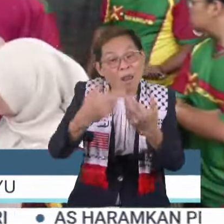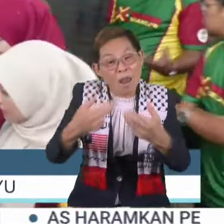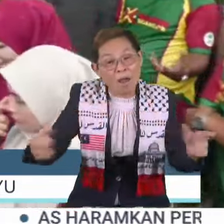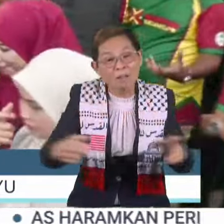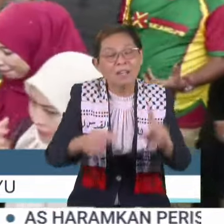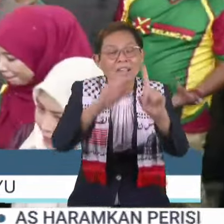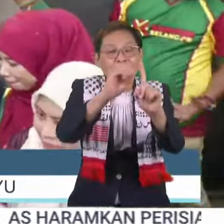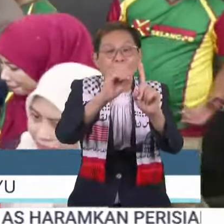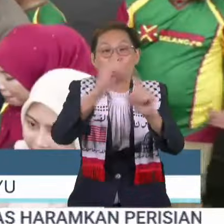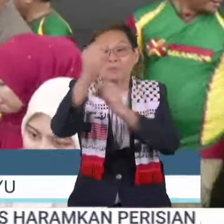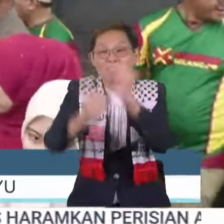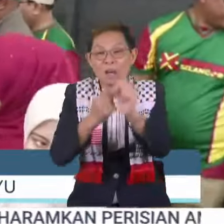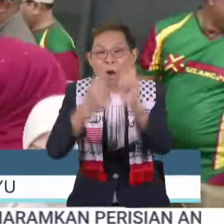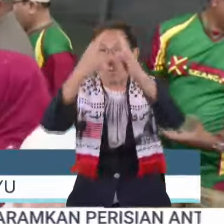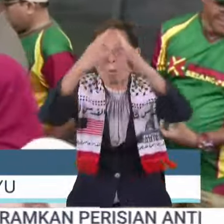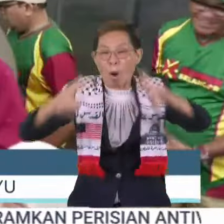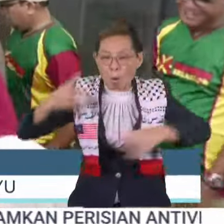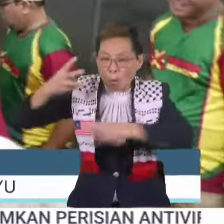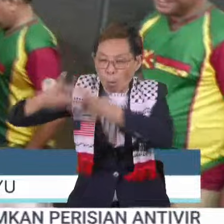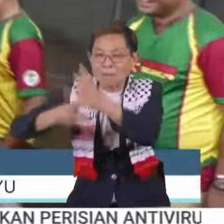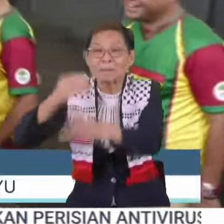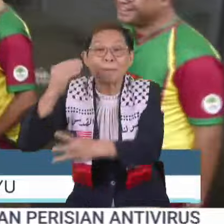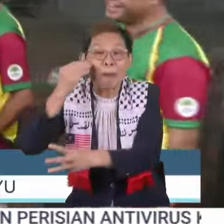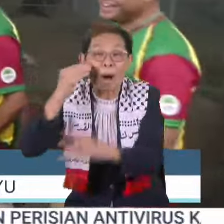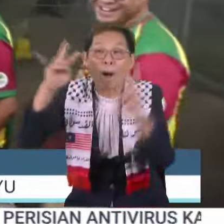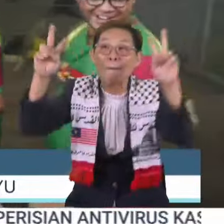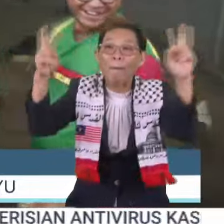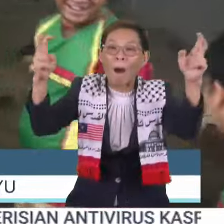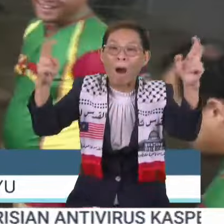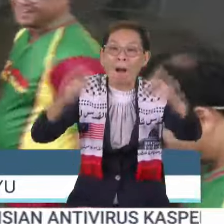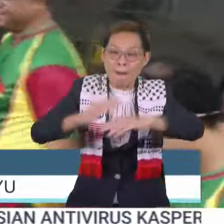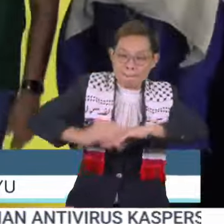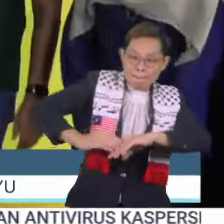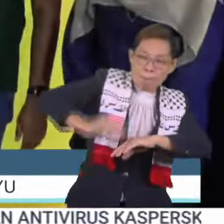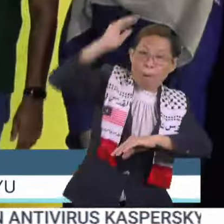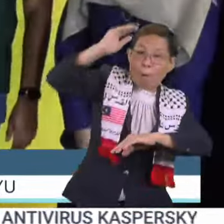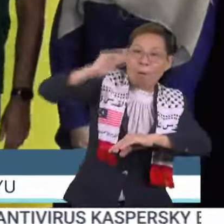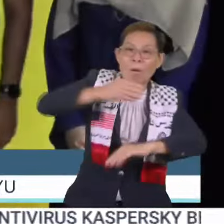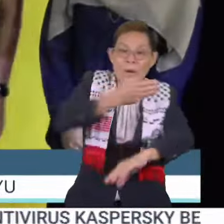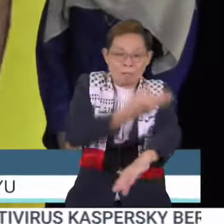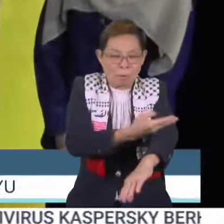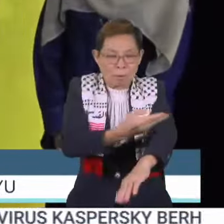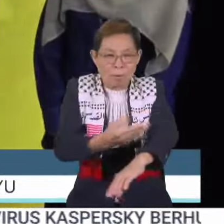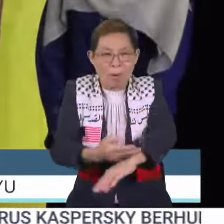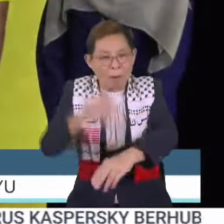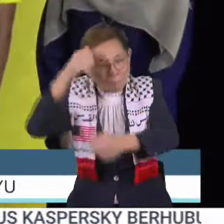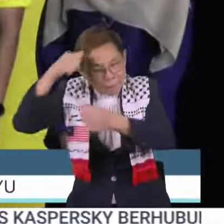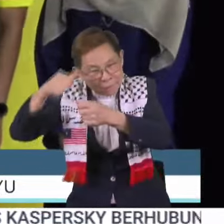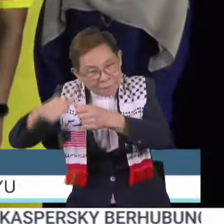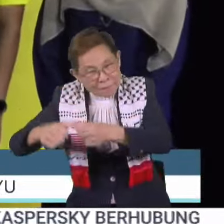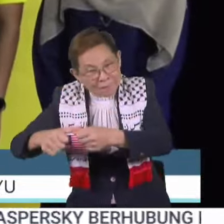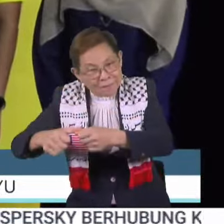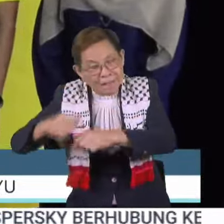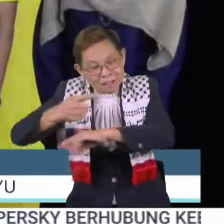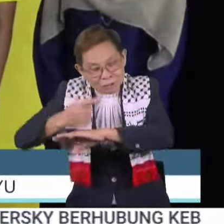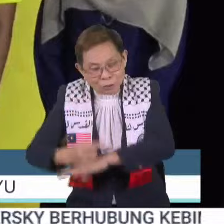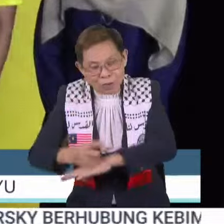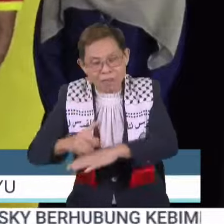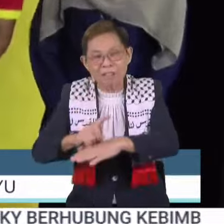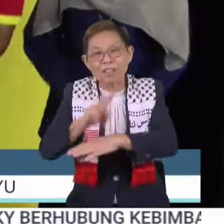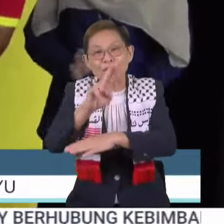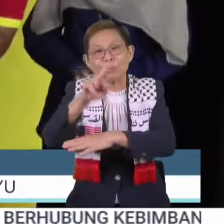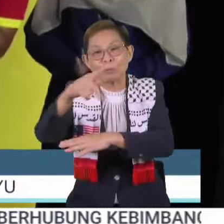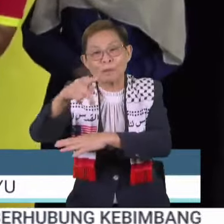sedekat Muzium Warisan Melayu dengan tema Perentasi Generasi Mengenang Tradisi di Universiti Putra